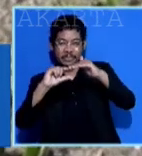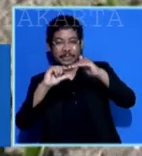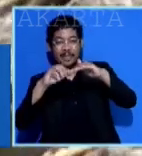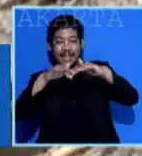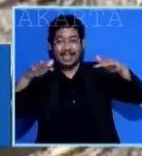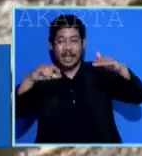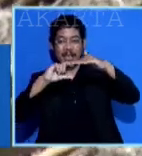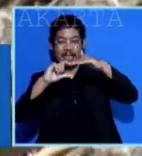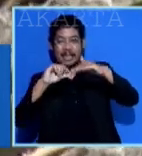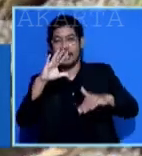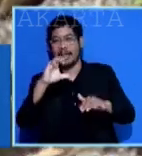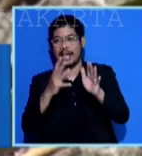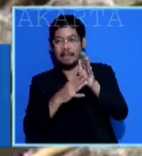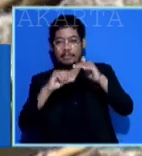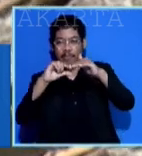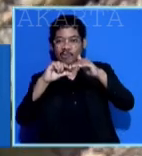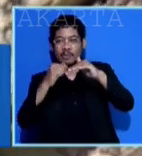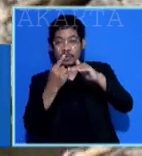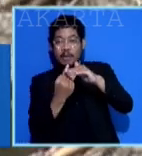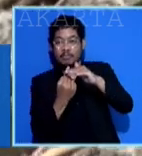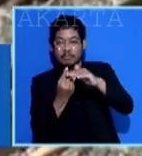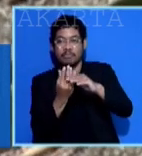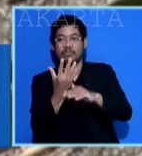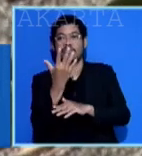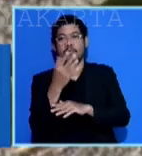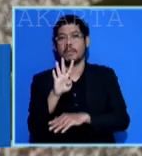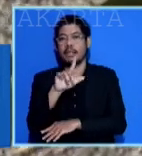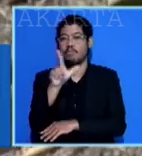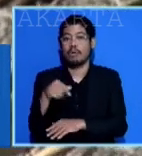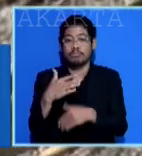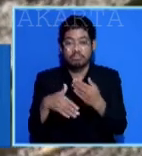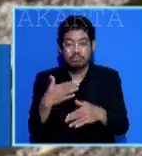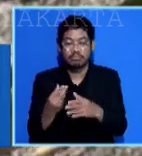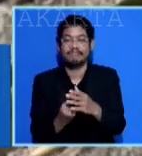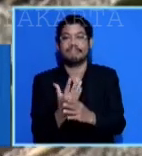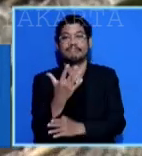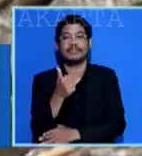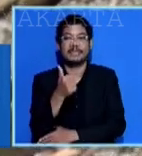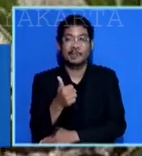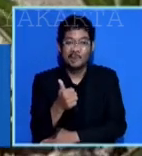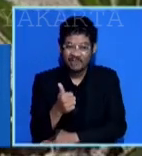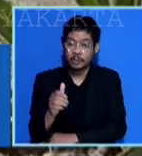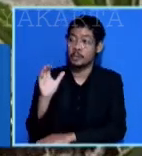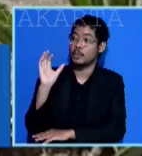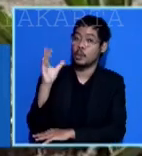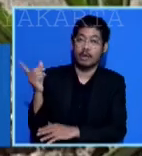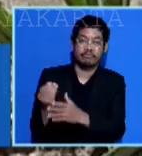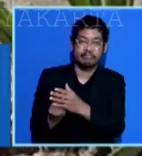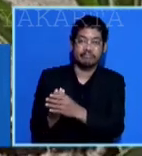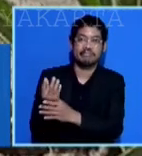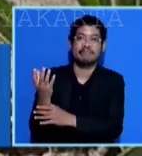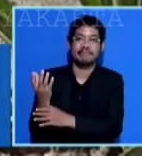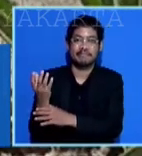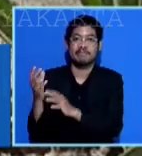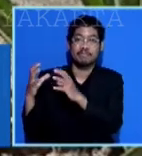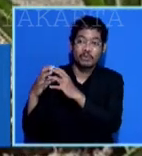Wit nanas menika saged mawoh sakampunipun Sekawan Wulan dipun tanem kacawi saged dipun dadosaken taneman ingkang nyanggi gesik saking